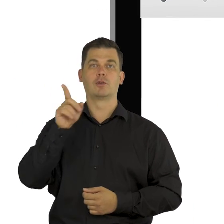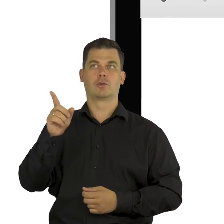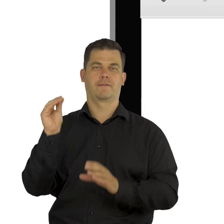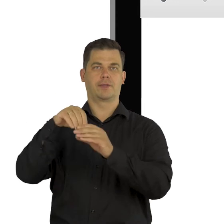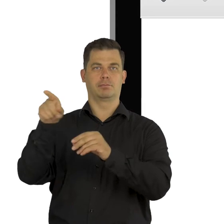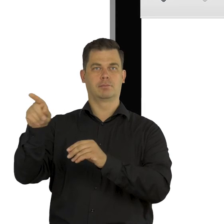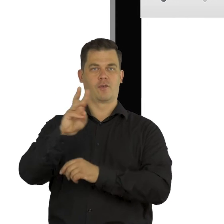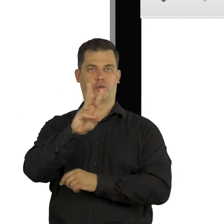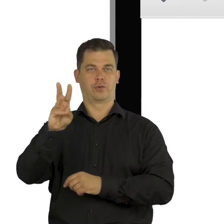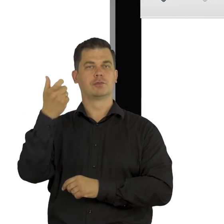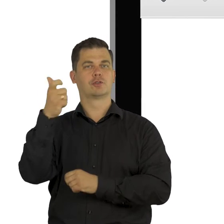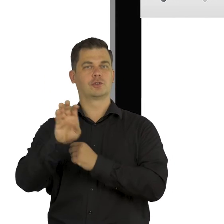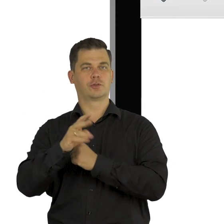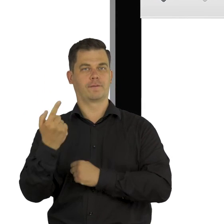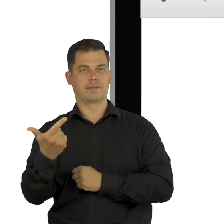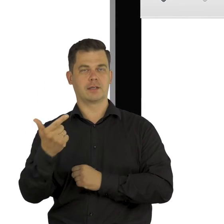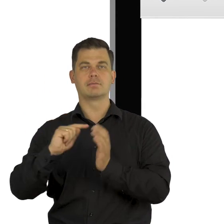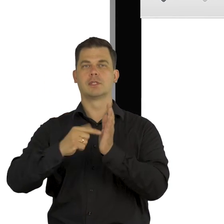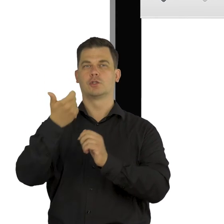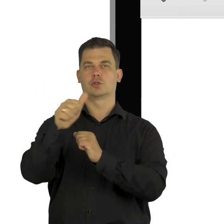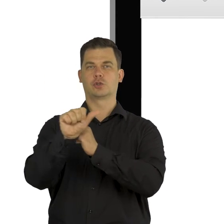routerze, wystarczy, że wejdziesz na stronę